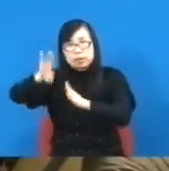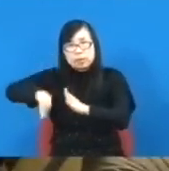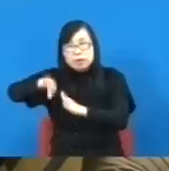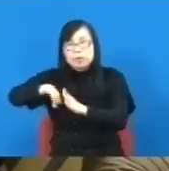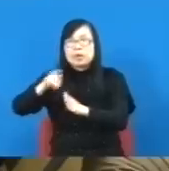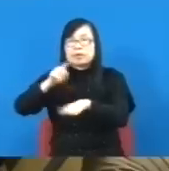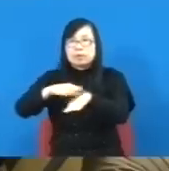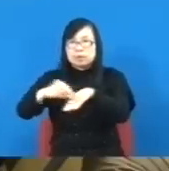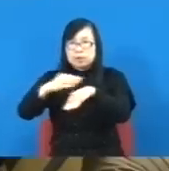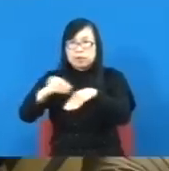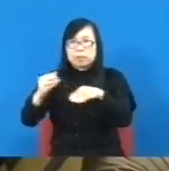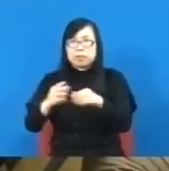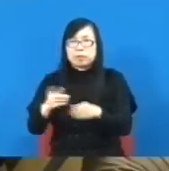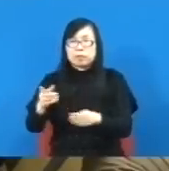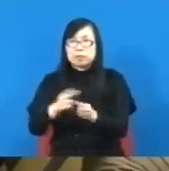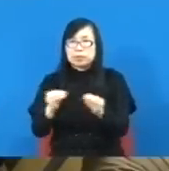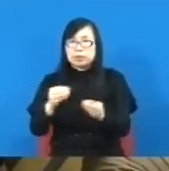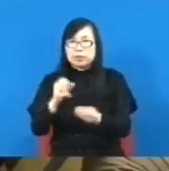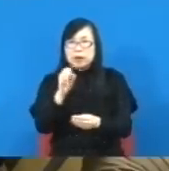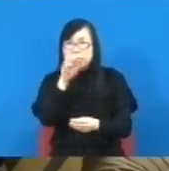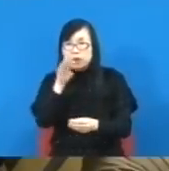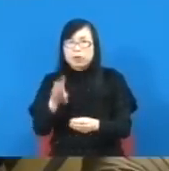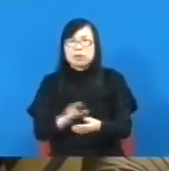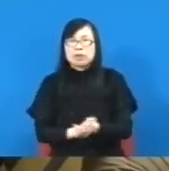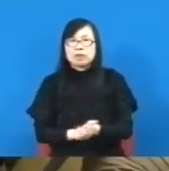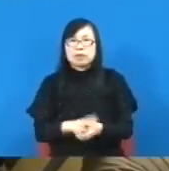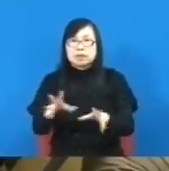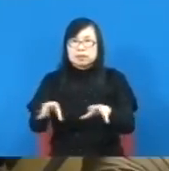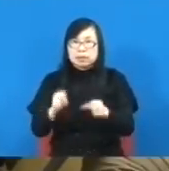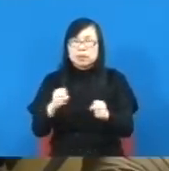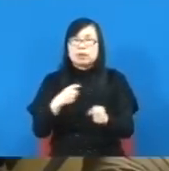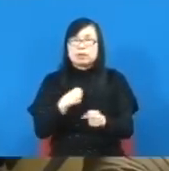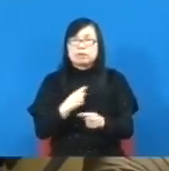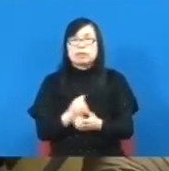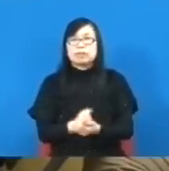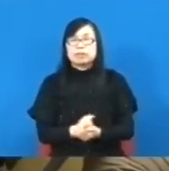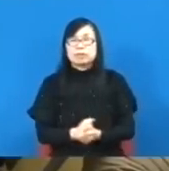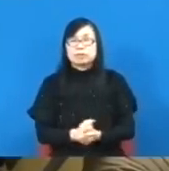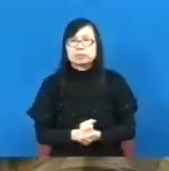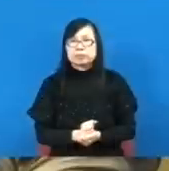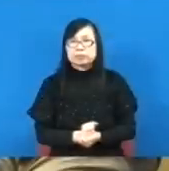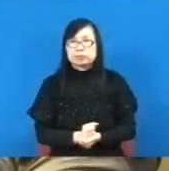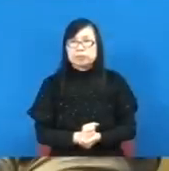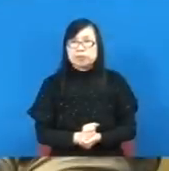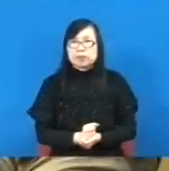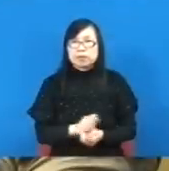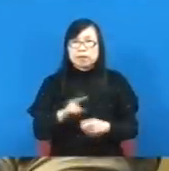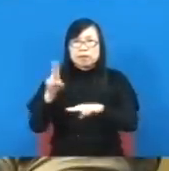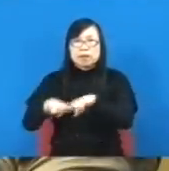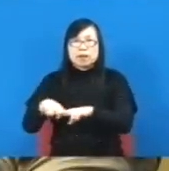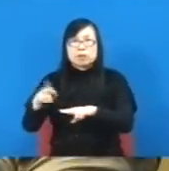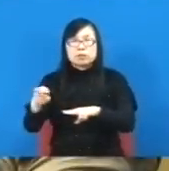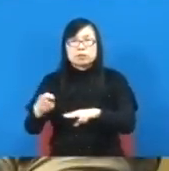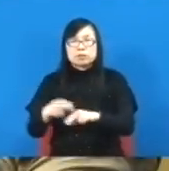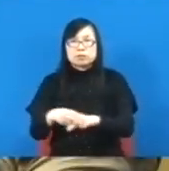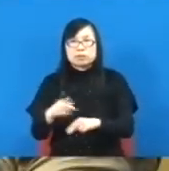下佢。如果你救過我嘅，呢、這個就叫做救我者昌啦。 但係啦， 咁如果大喂點咁多份